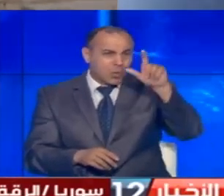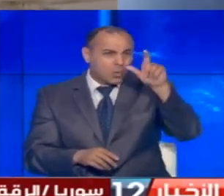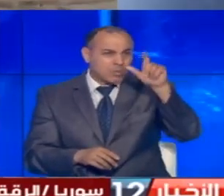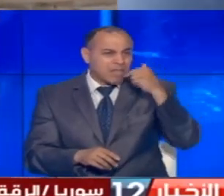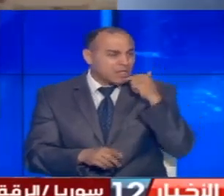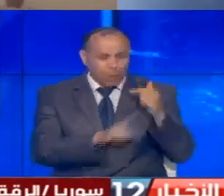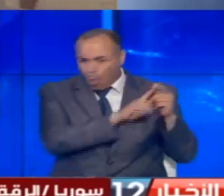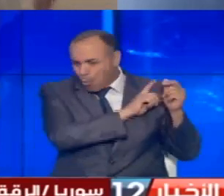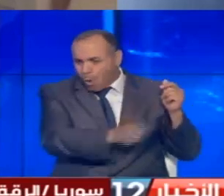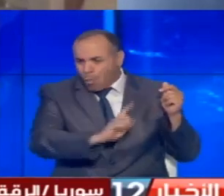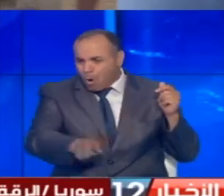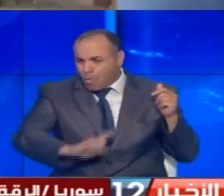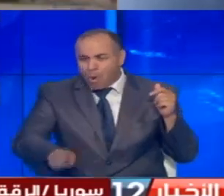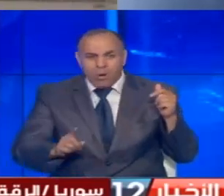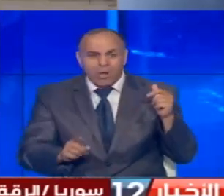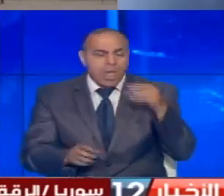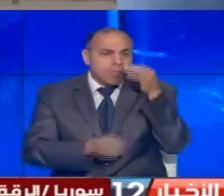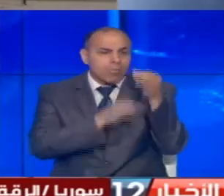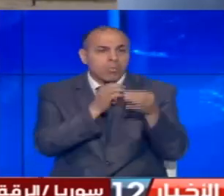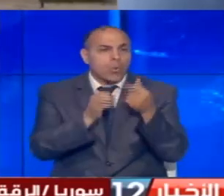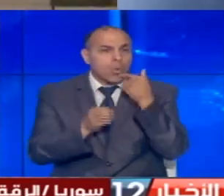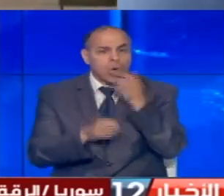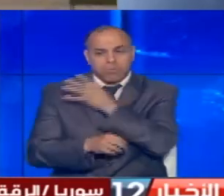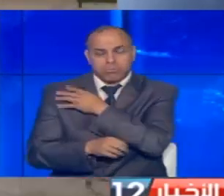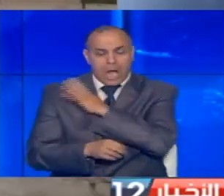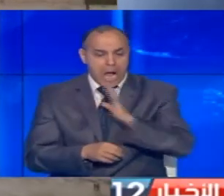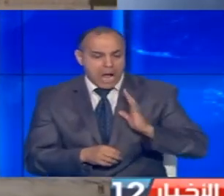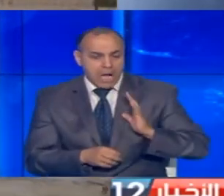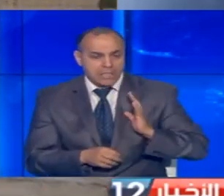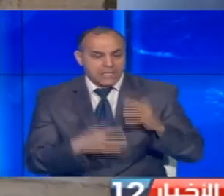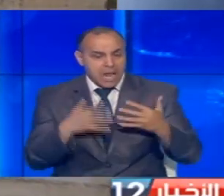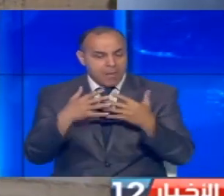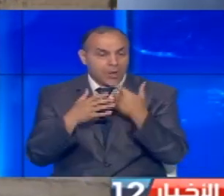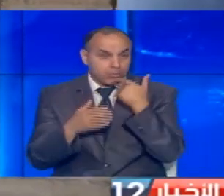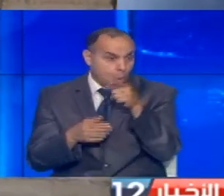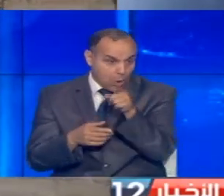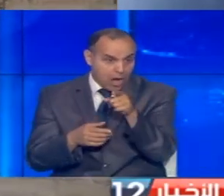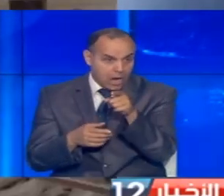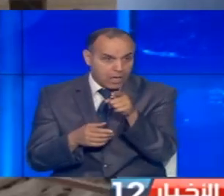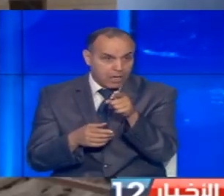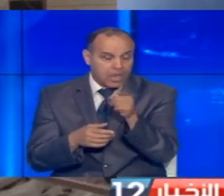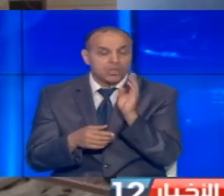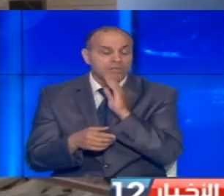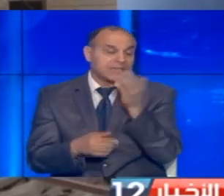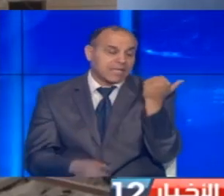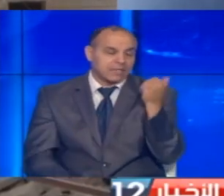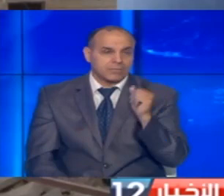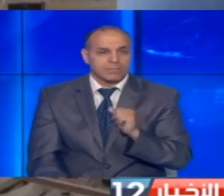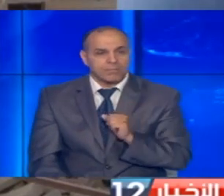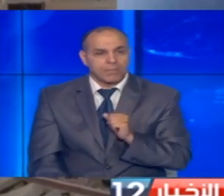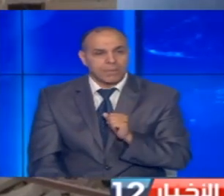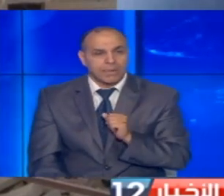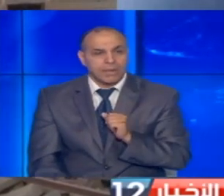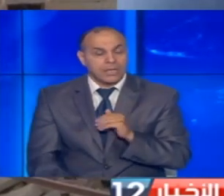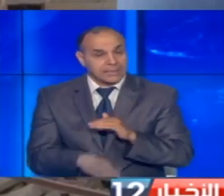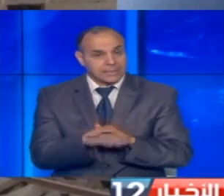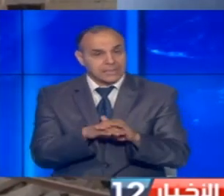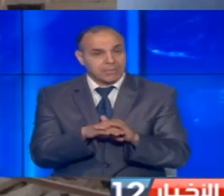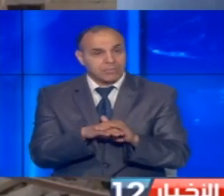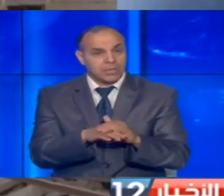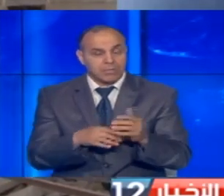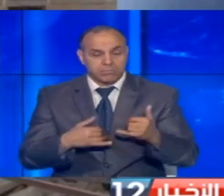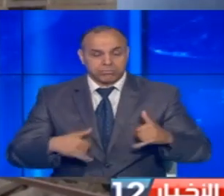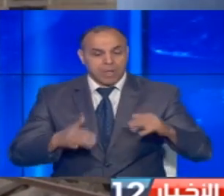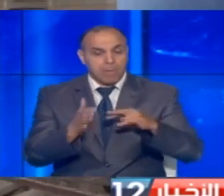4 من 17 و2000، كما جاء في تصريح أحد القادة العسكريين الأمريكيين جان في الفارط، تسببت وفق مجلس